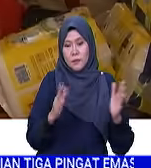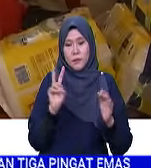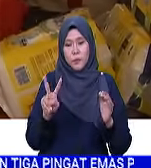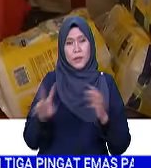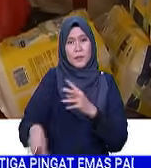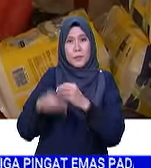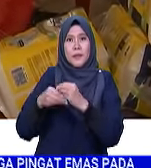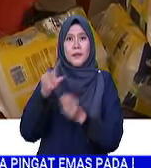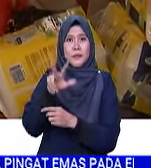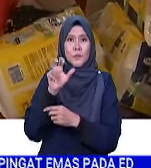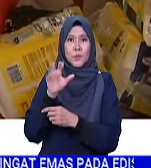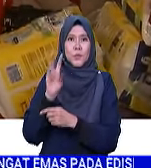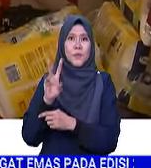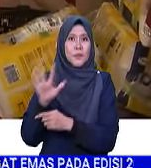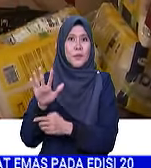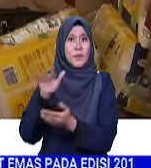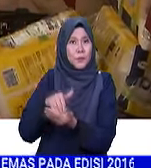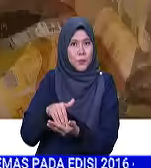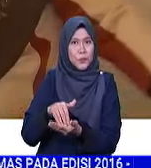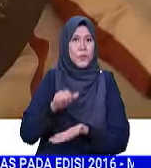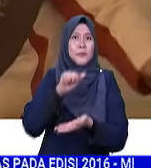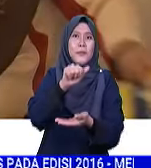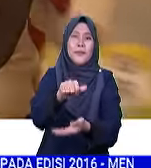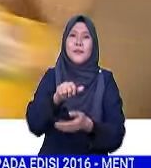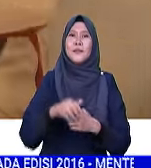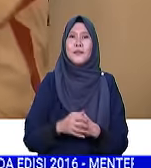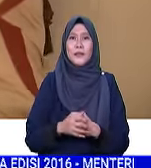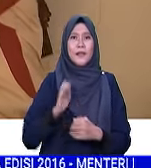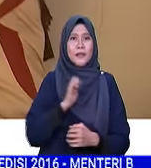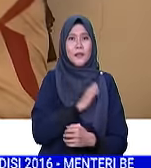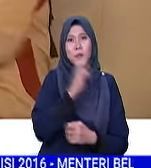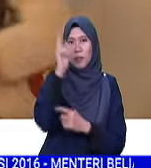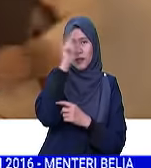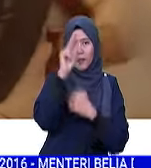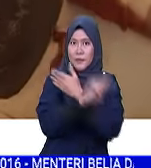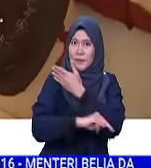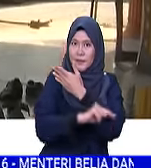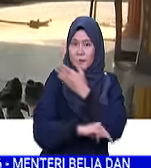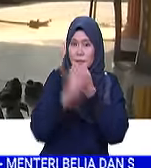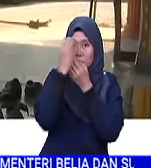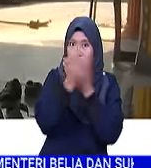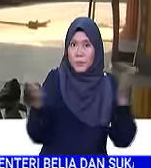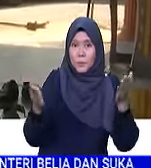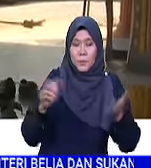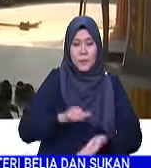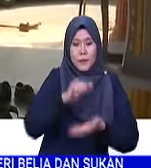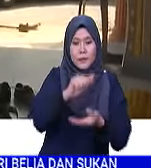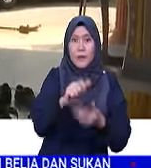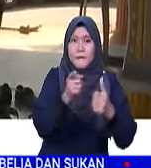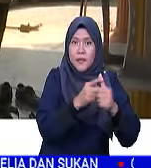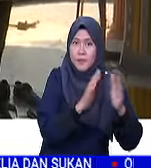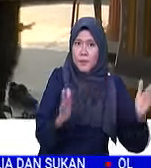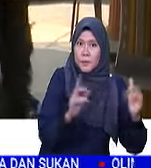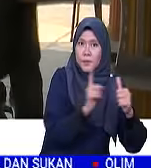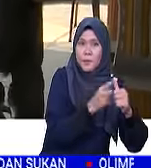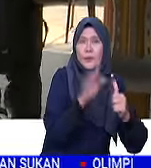tambahan sebanyak 375,000 ringgit lagi disalur. Esko Kerajaan Negeri Ruzaini Rais Majlis memberitahu agihan fasa pertama sebanyak